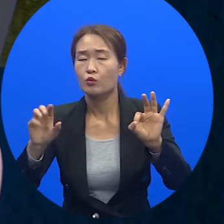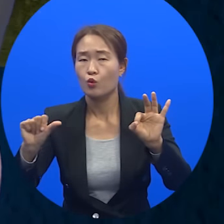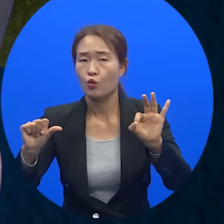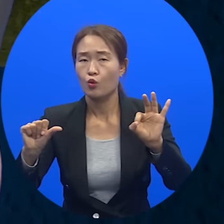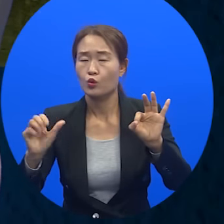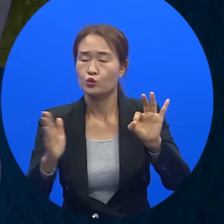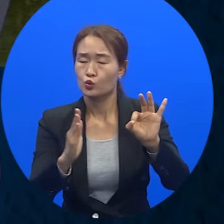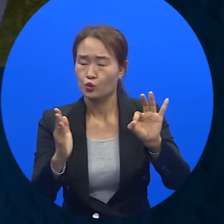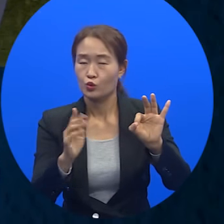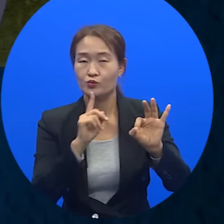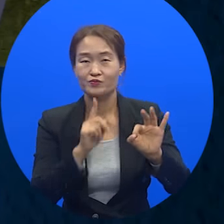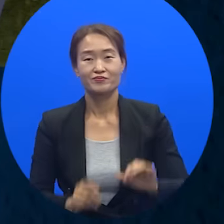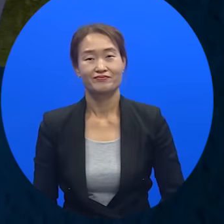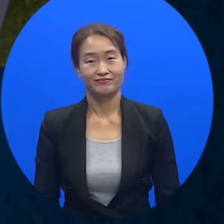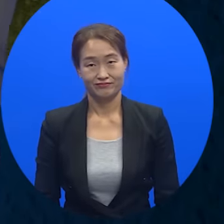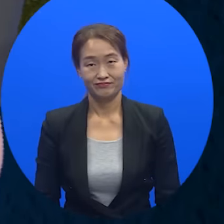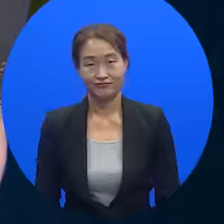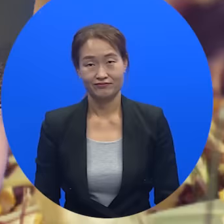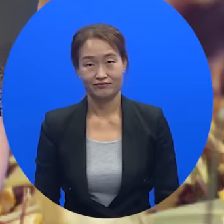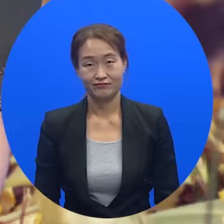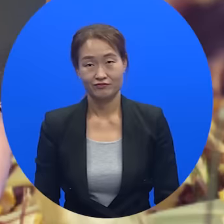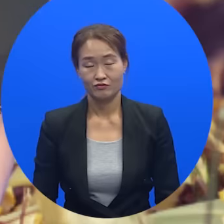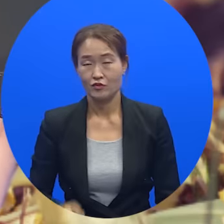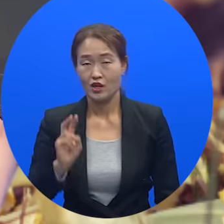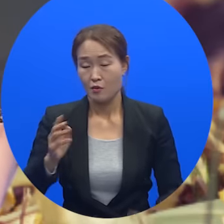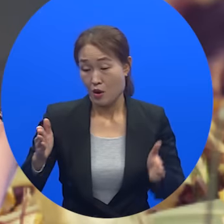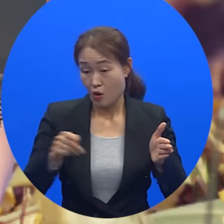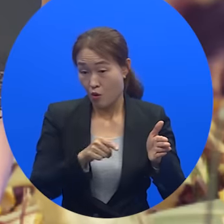0.5에서 2.5m로 일겠습니다.